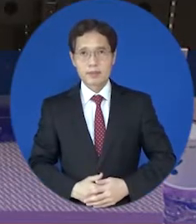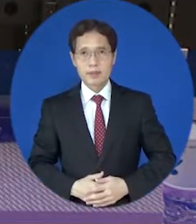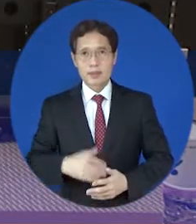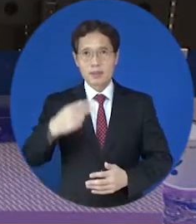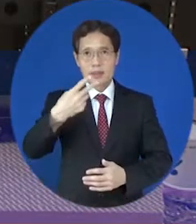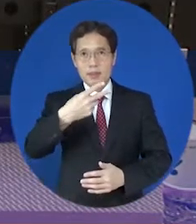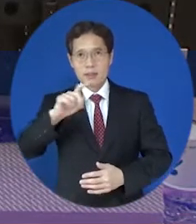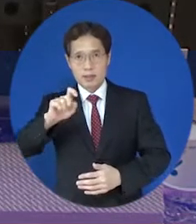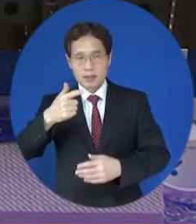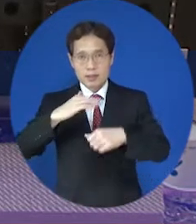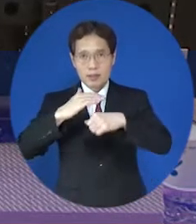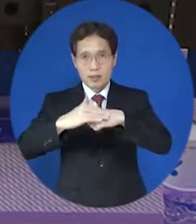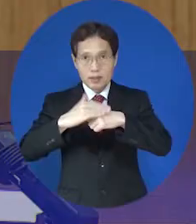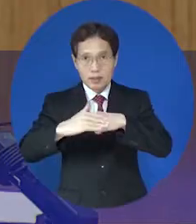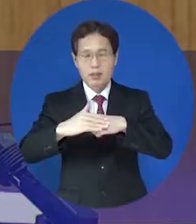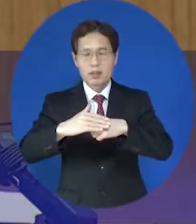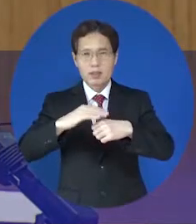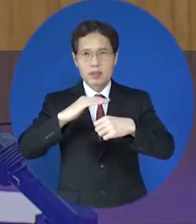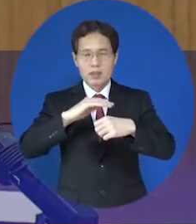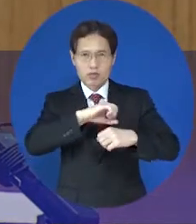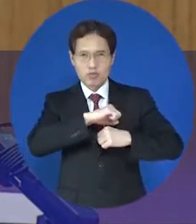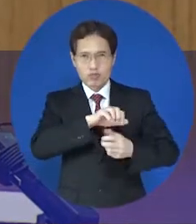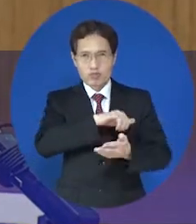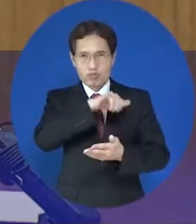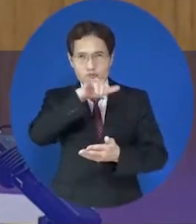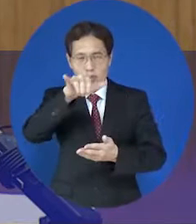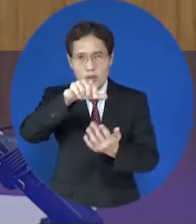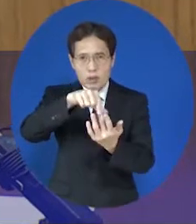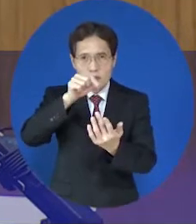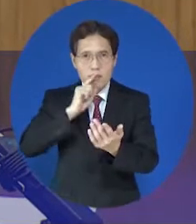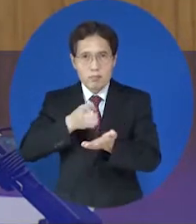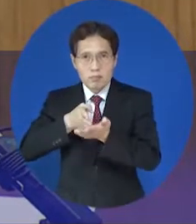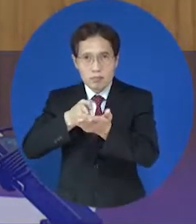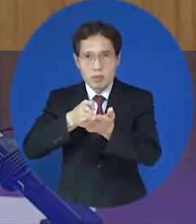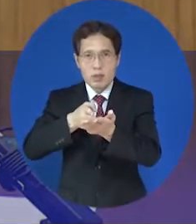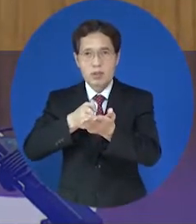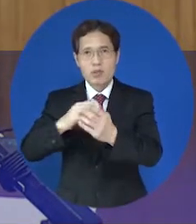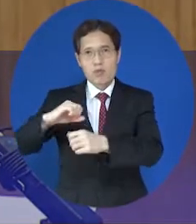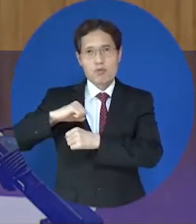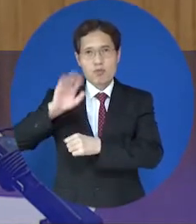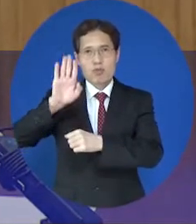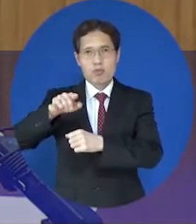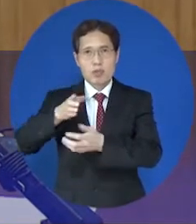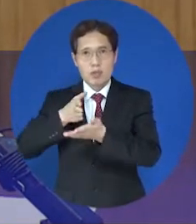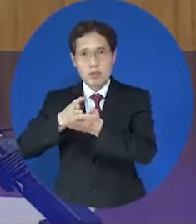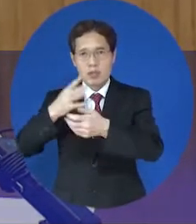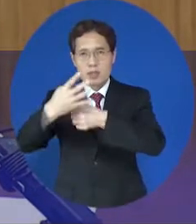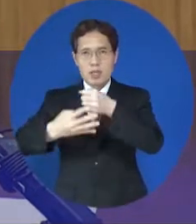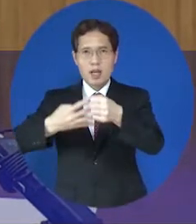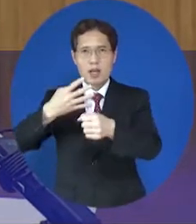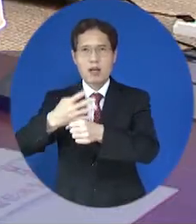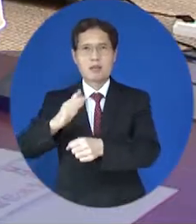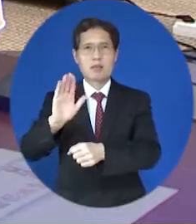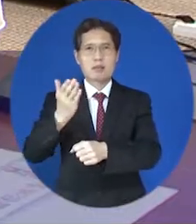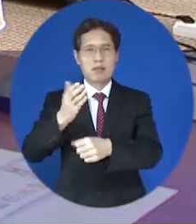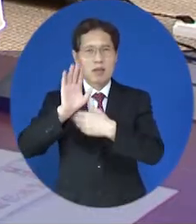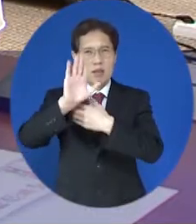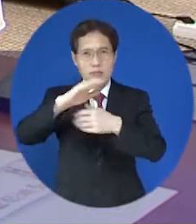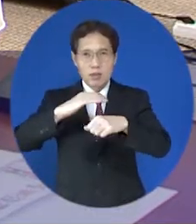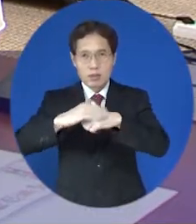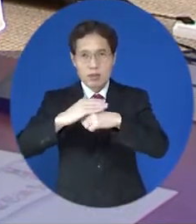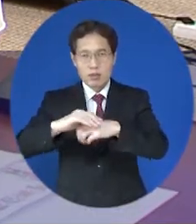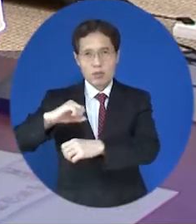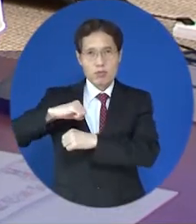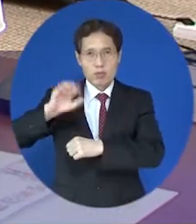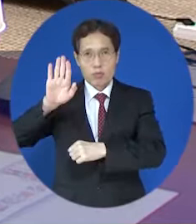이는 2016년 대구시가 대구 궁 공항 이전 부지 선정 건의서를 국방부에 제출한 지 4년여 만으로 앞으로 대구시는